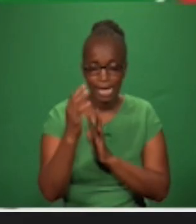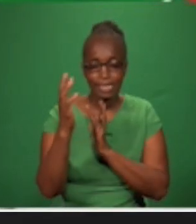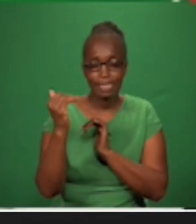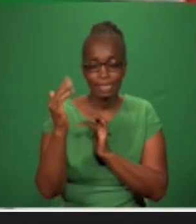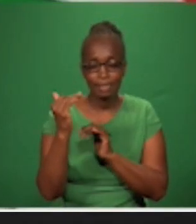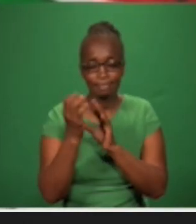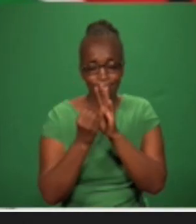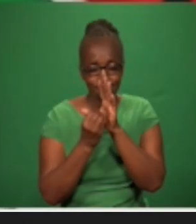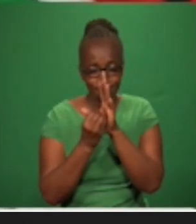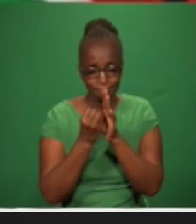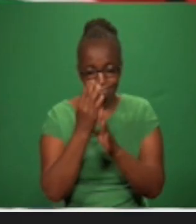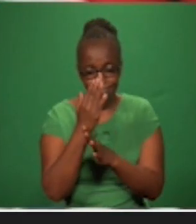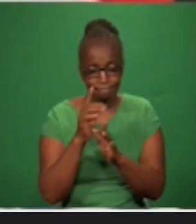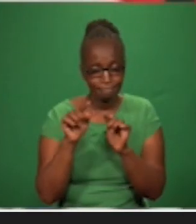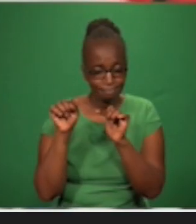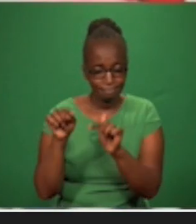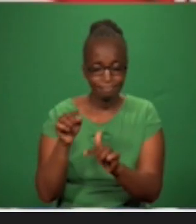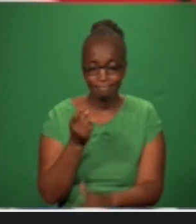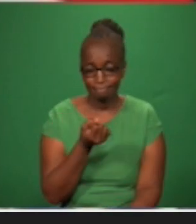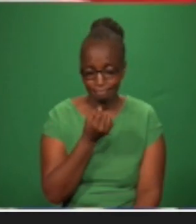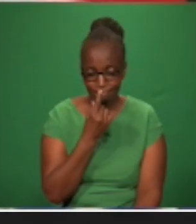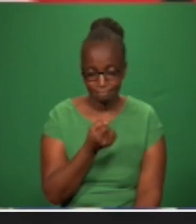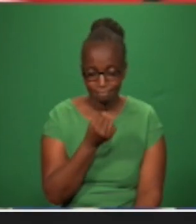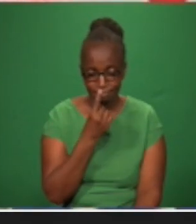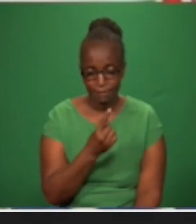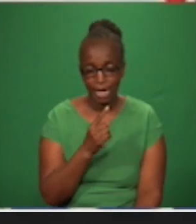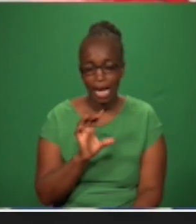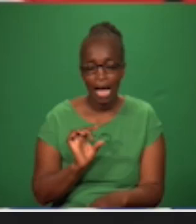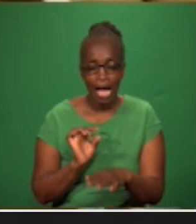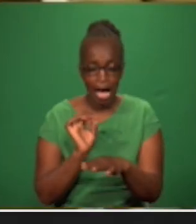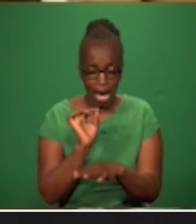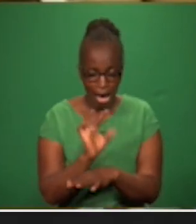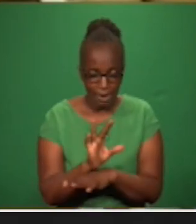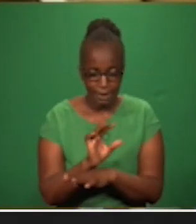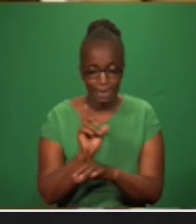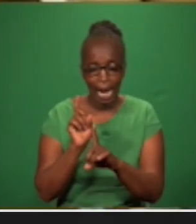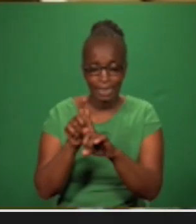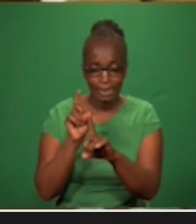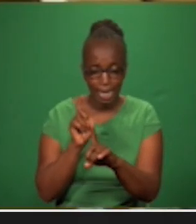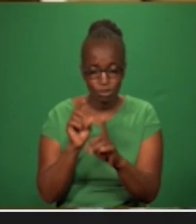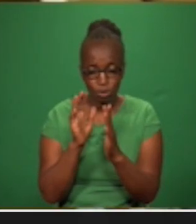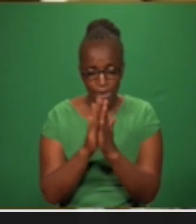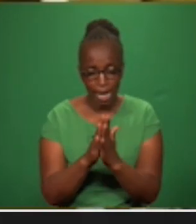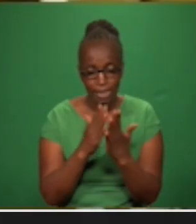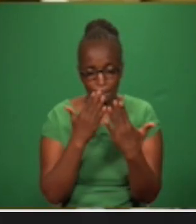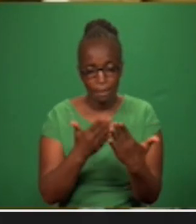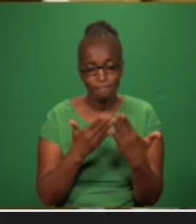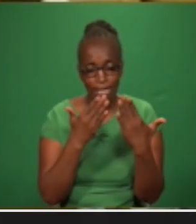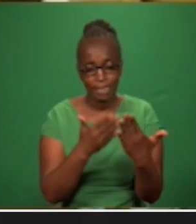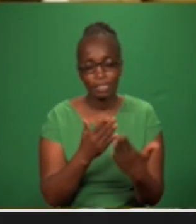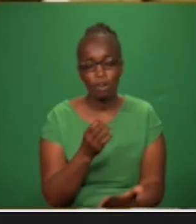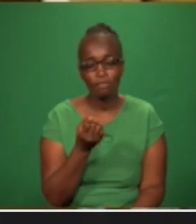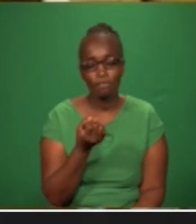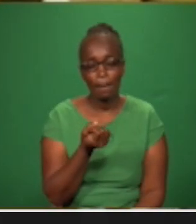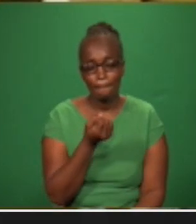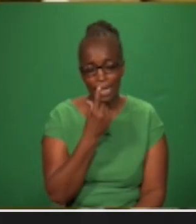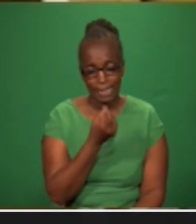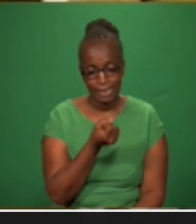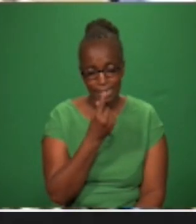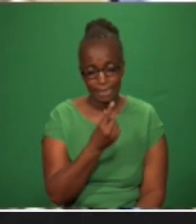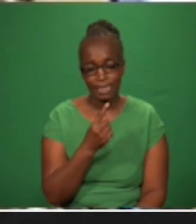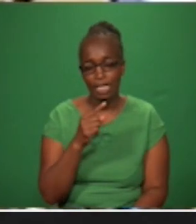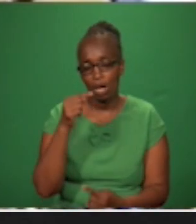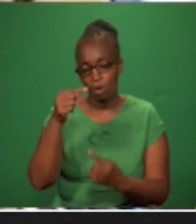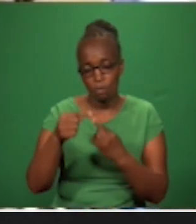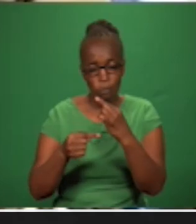wa 2030 ukitarajiwa kuimarisha tiba, ugunduzi wa mapema na matibabu kwa